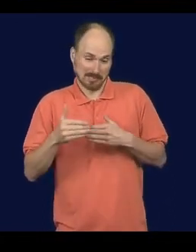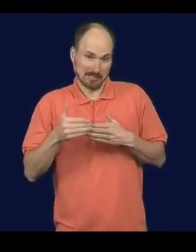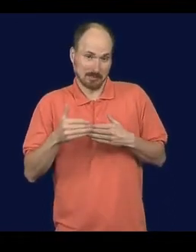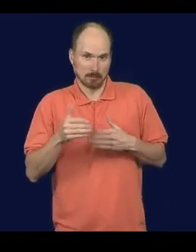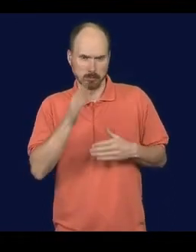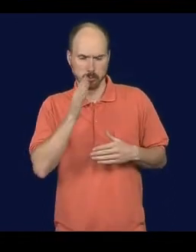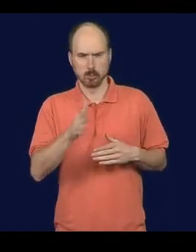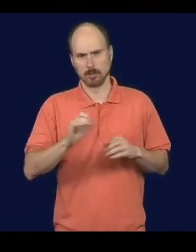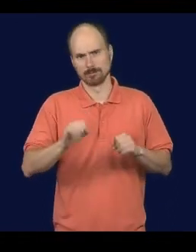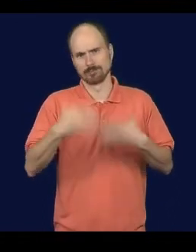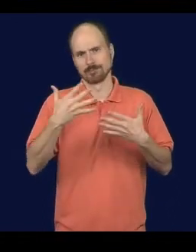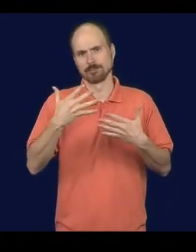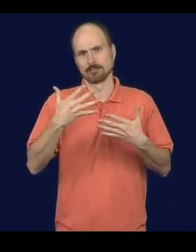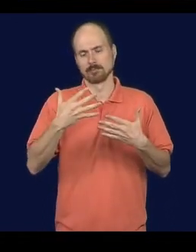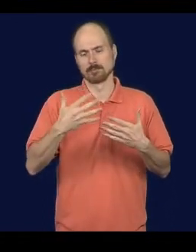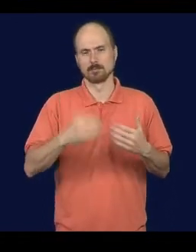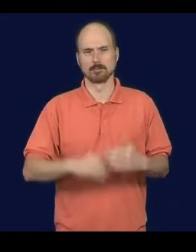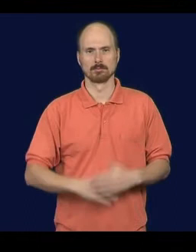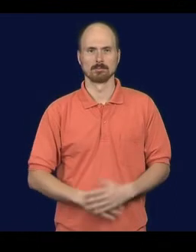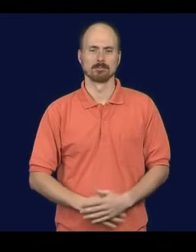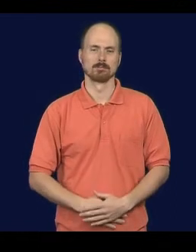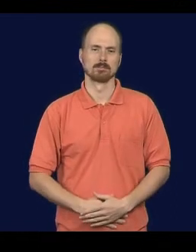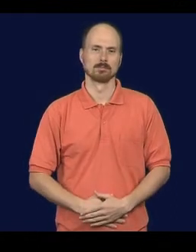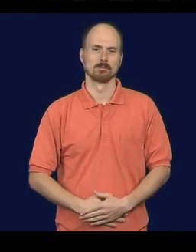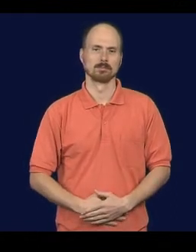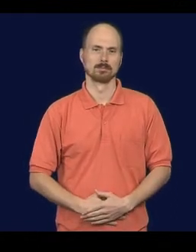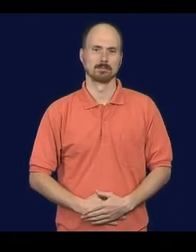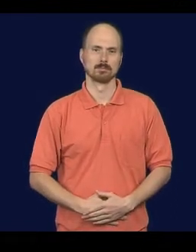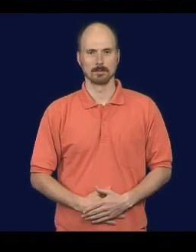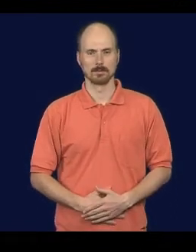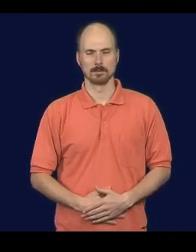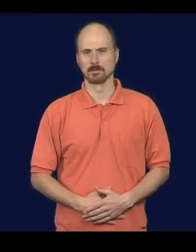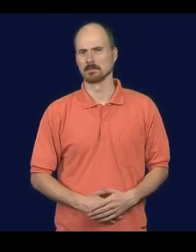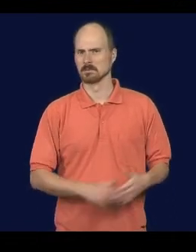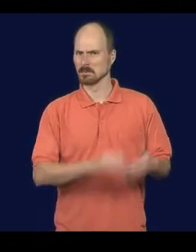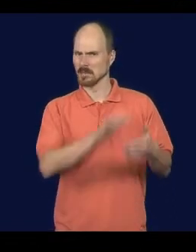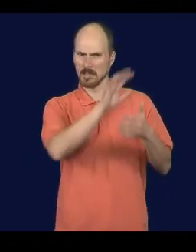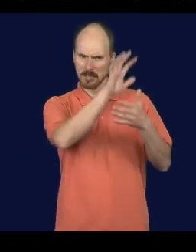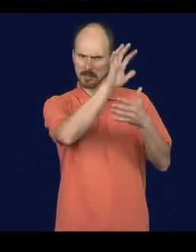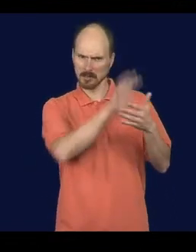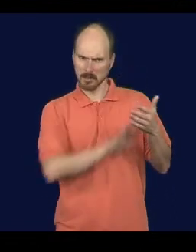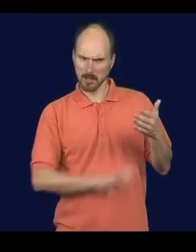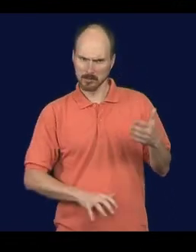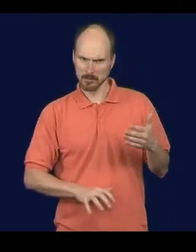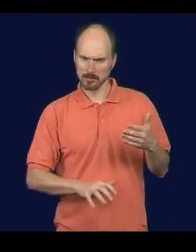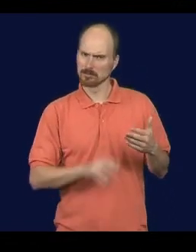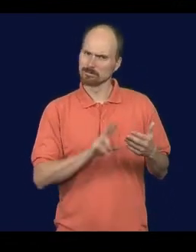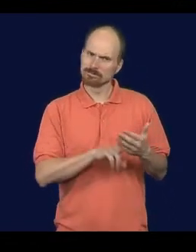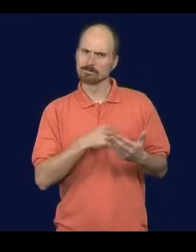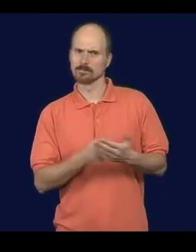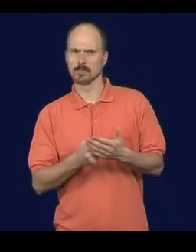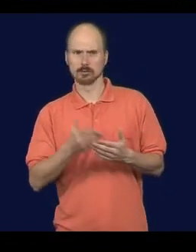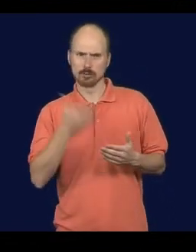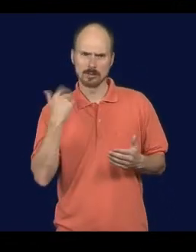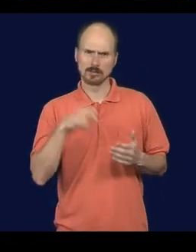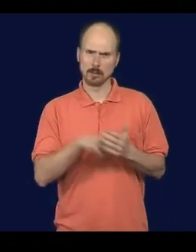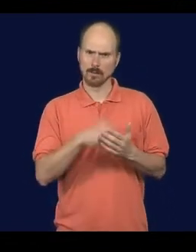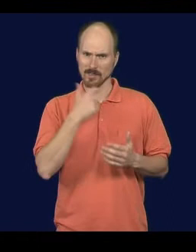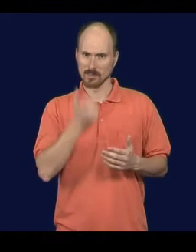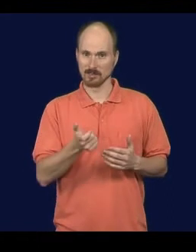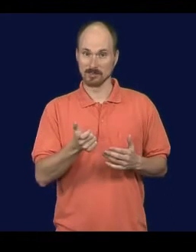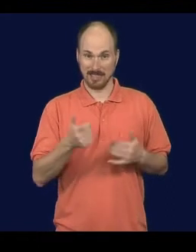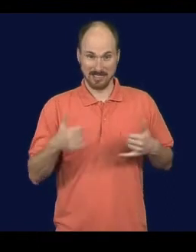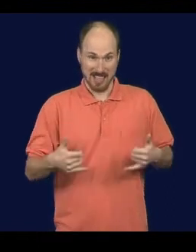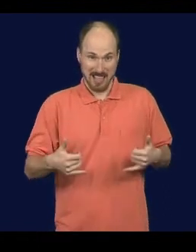a různé související témata, které jsou v těch odstavcích, tak se na ně dá jednoduše prokliknout a člověk